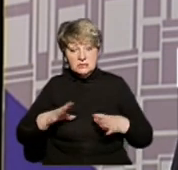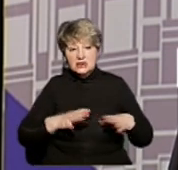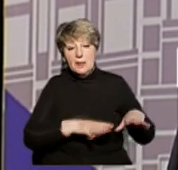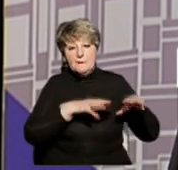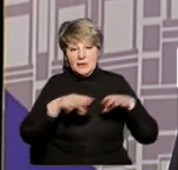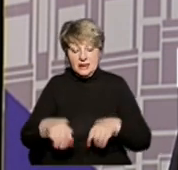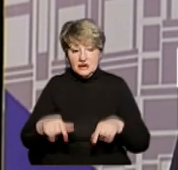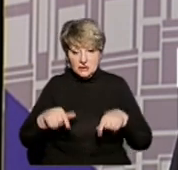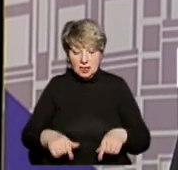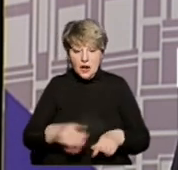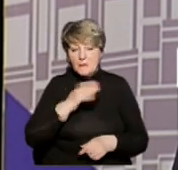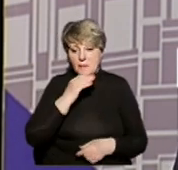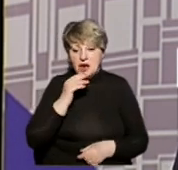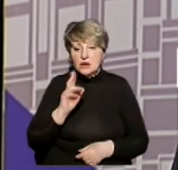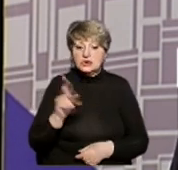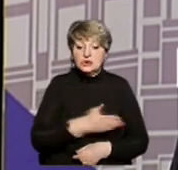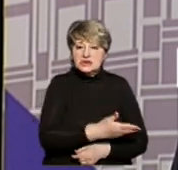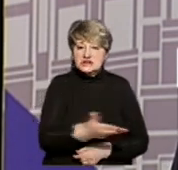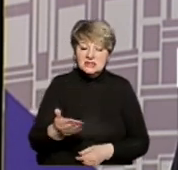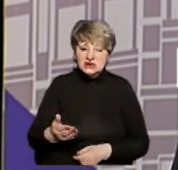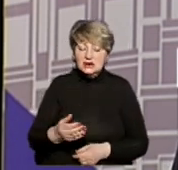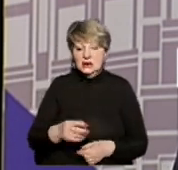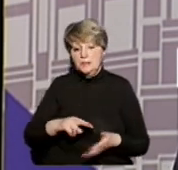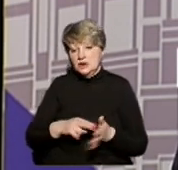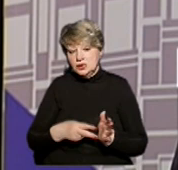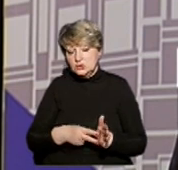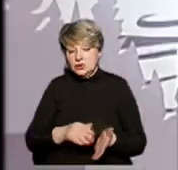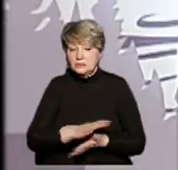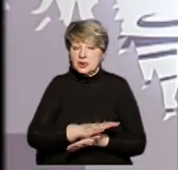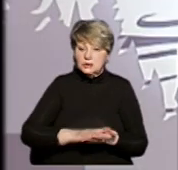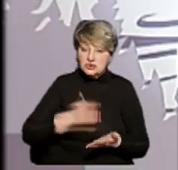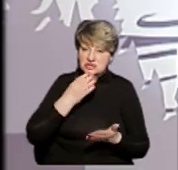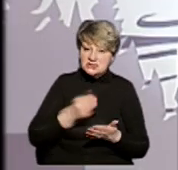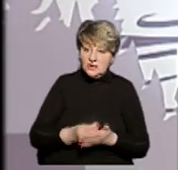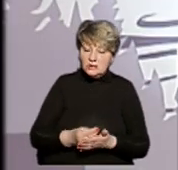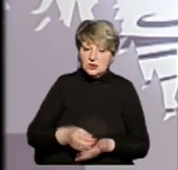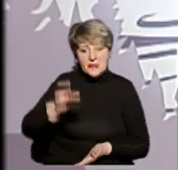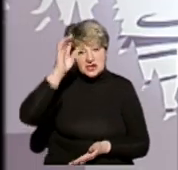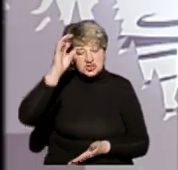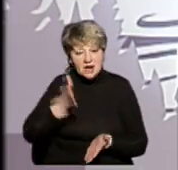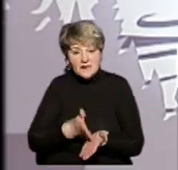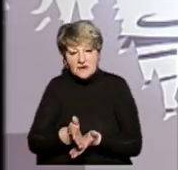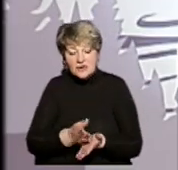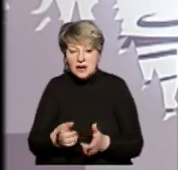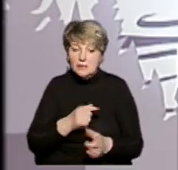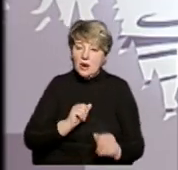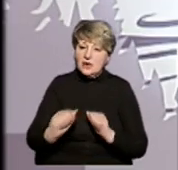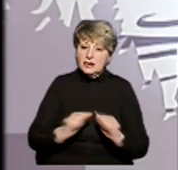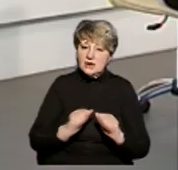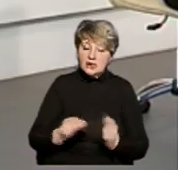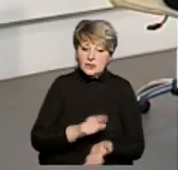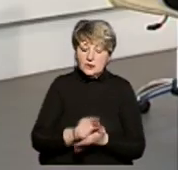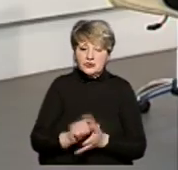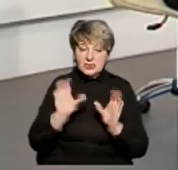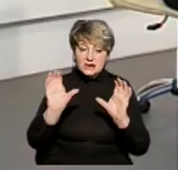переміститися, а багато хто з них планує продовжити, можливо, свою кар'єру там, на державній службі або на якійсь керівній посаді. І законодавство